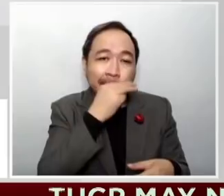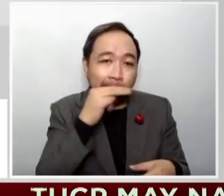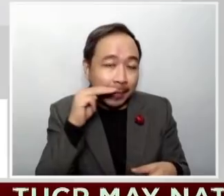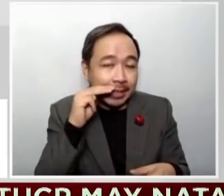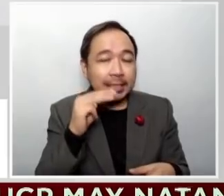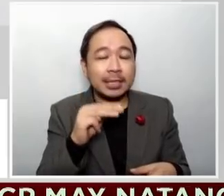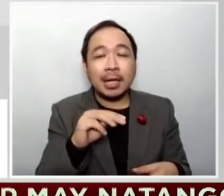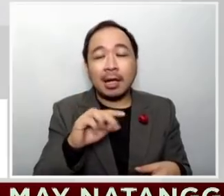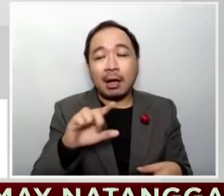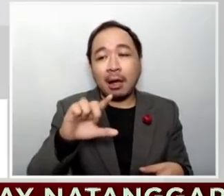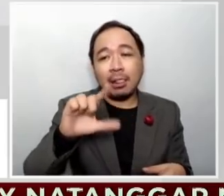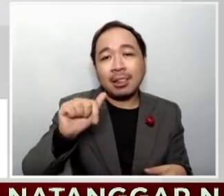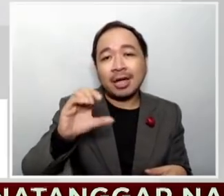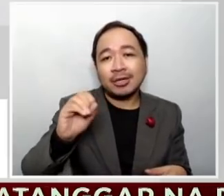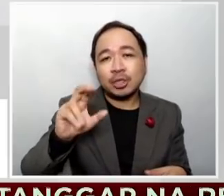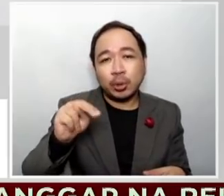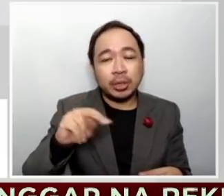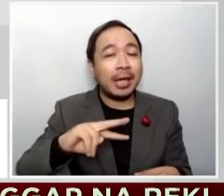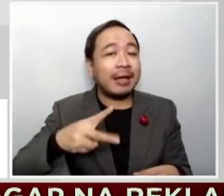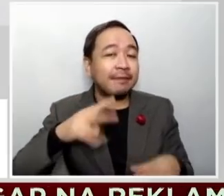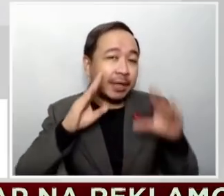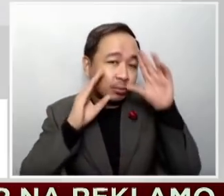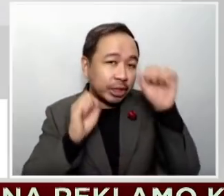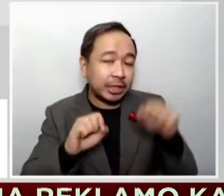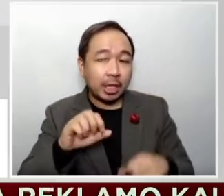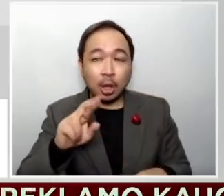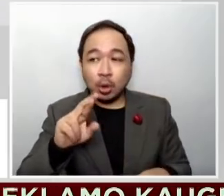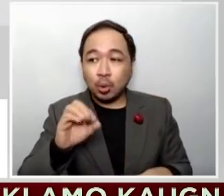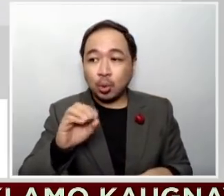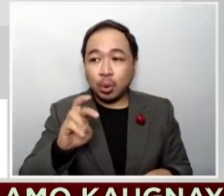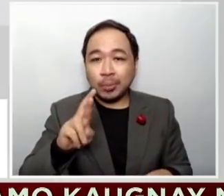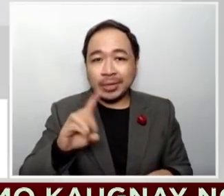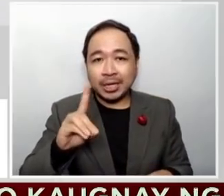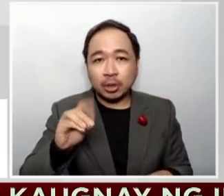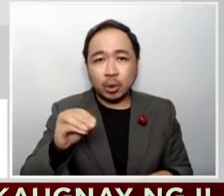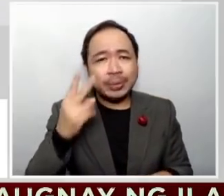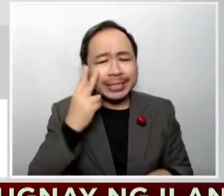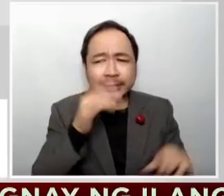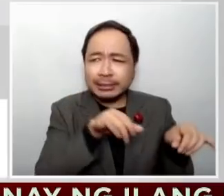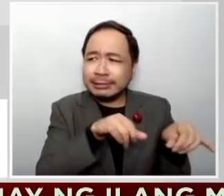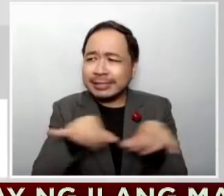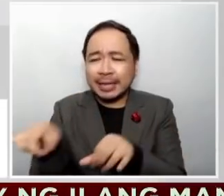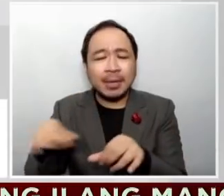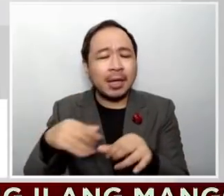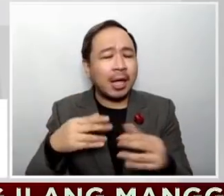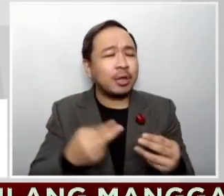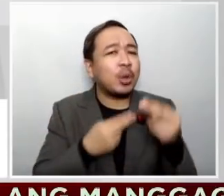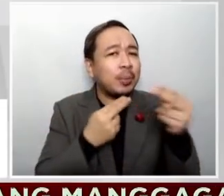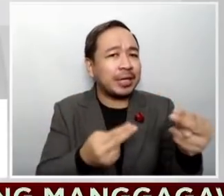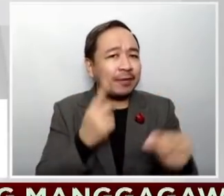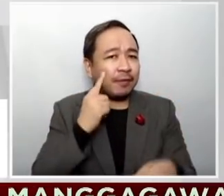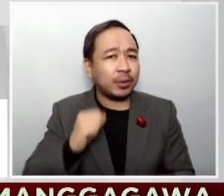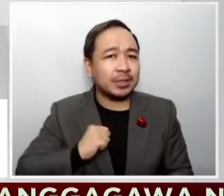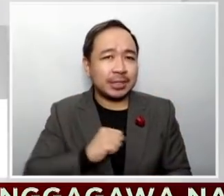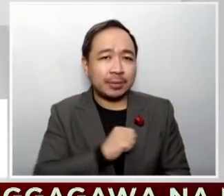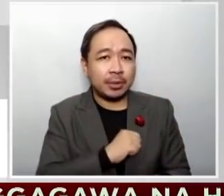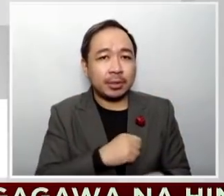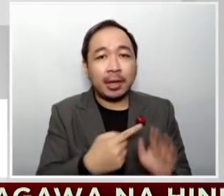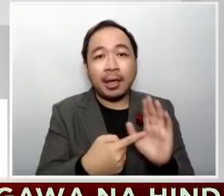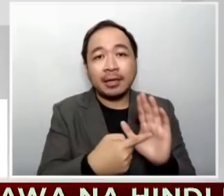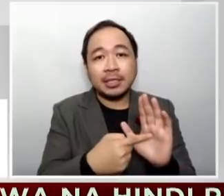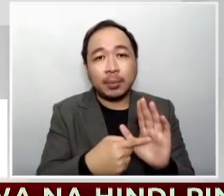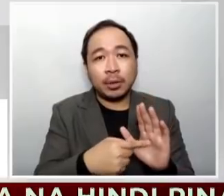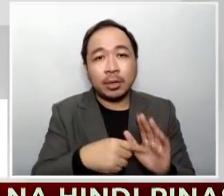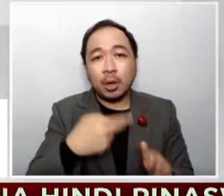Vice President Lenny Robredo, lumabas na may pare-parehong kandidato sa pagkasenador. Si dating DICT Secretary Gregorio